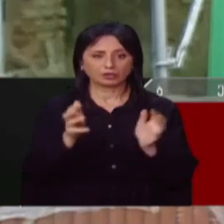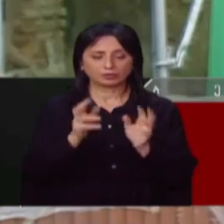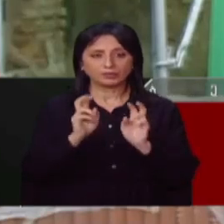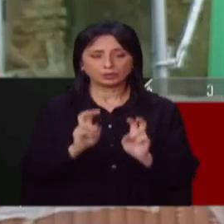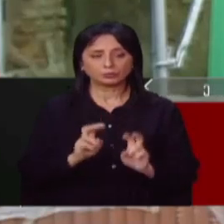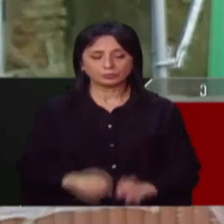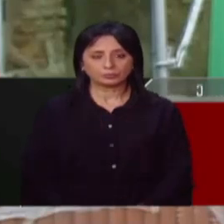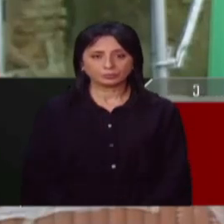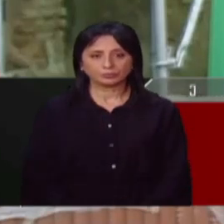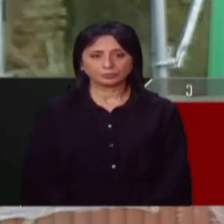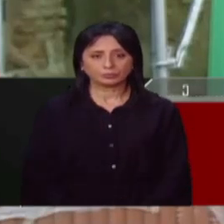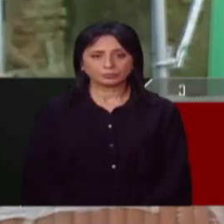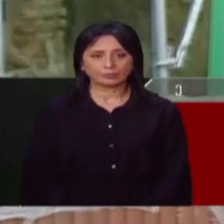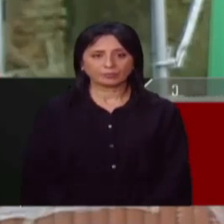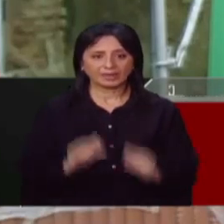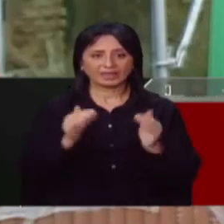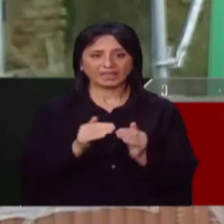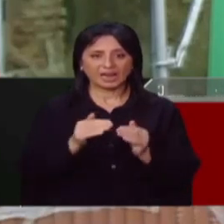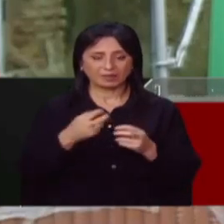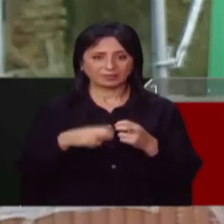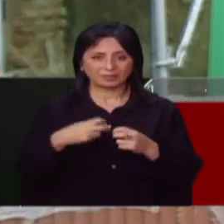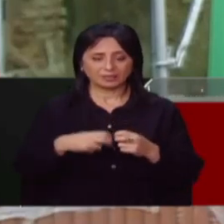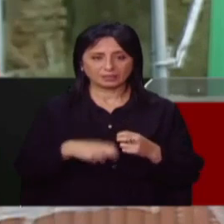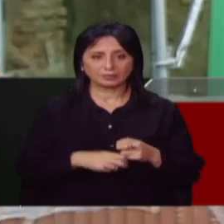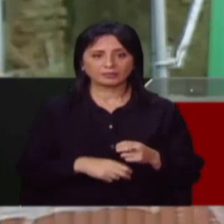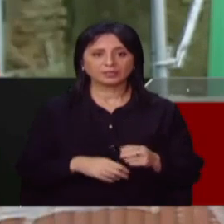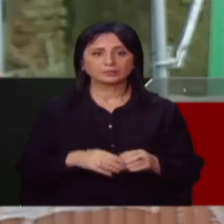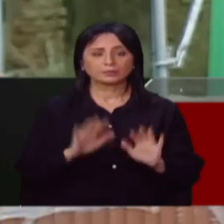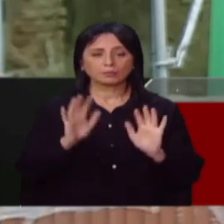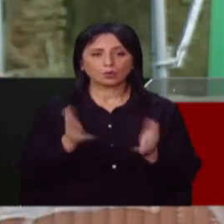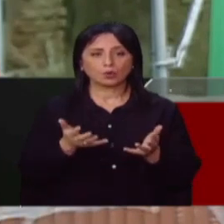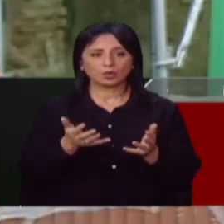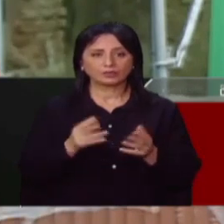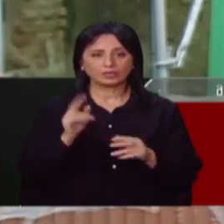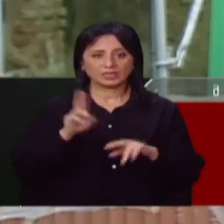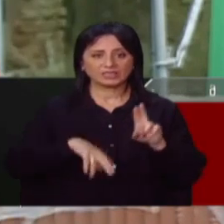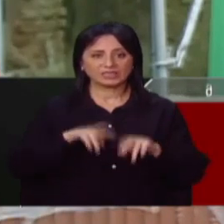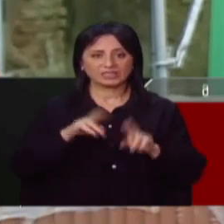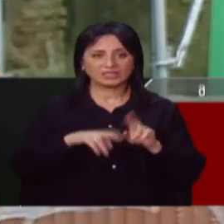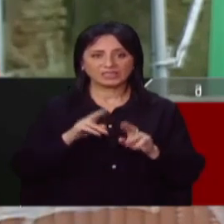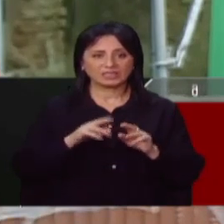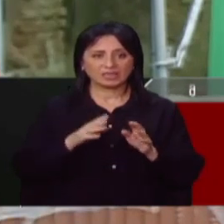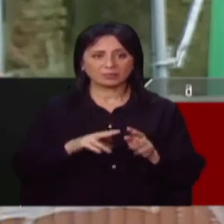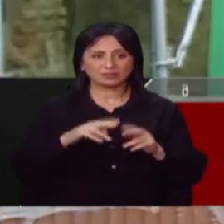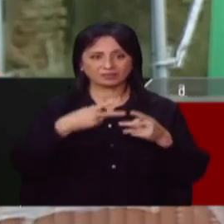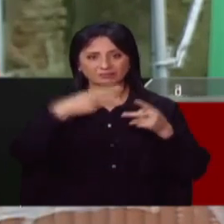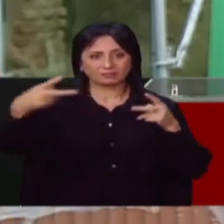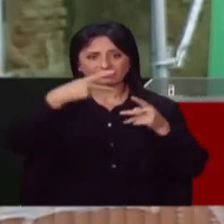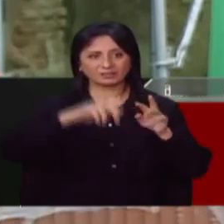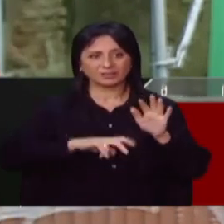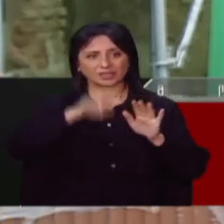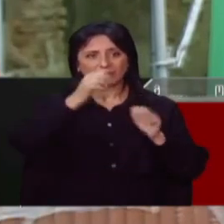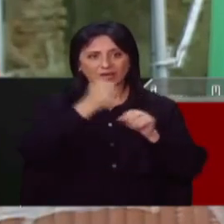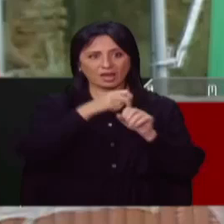შეგვენარჩუნებინა ნაკლები დაზიანებებით. მოხდა სამშენებლო ხარაჩოს შემოტანა